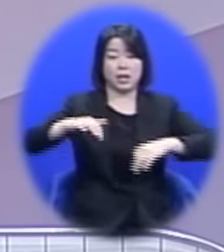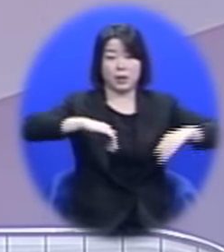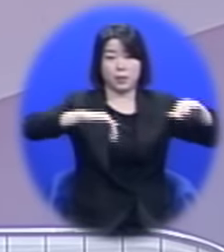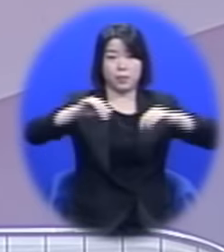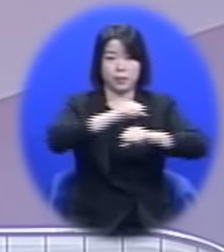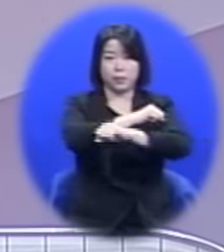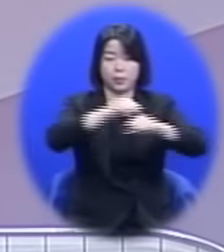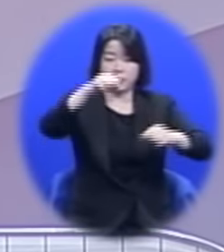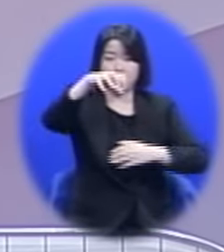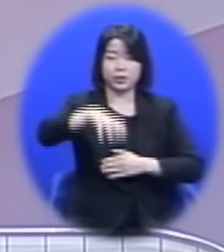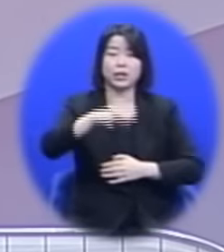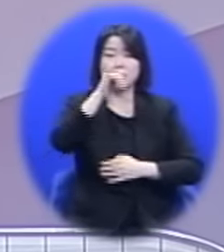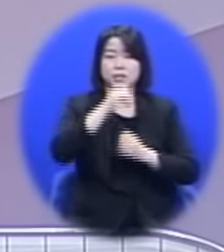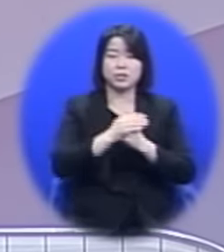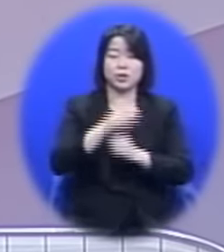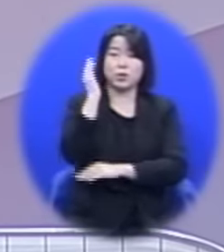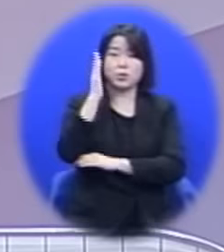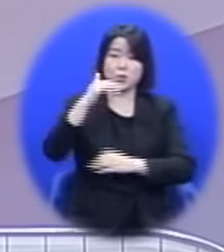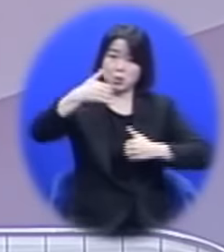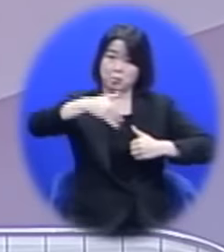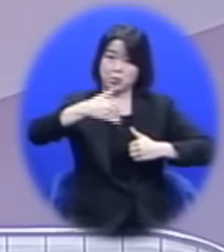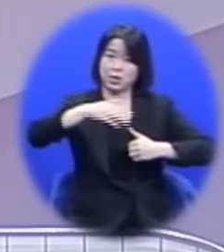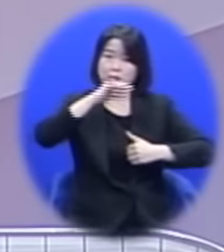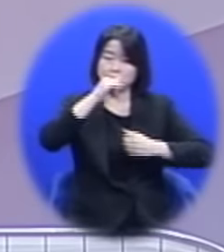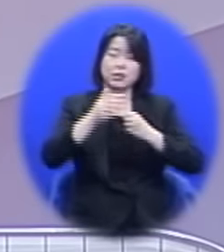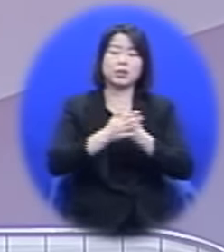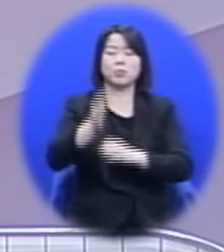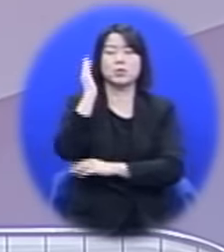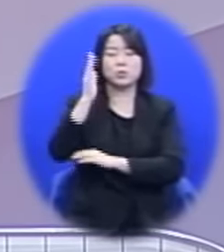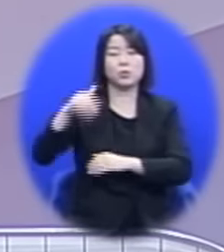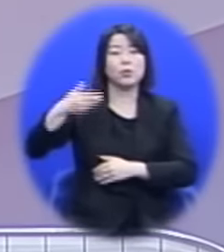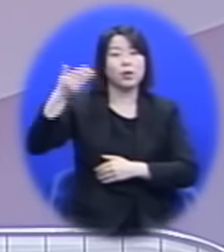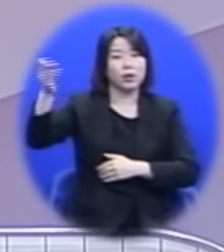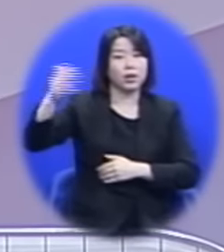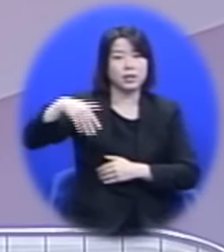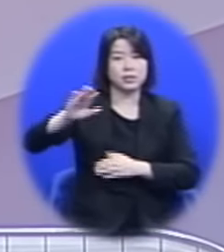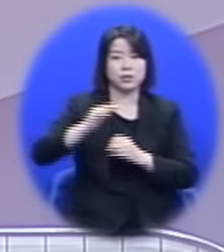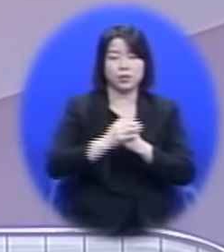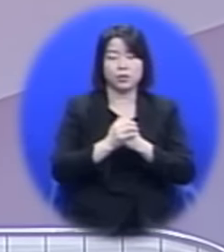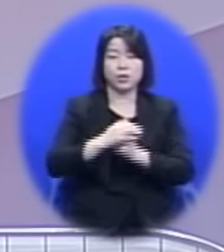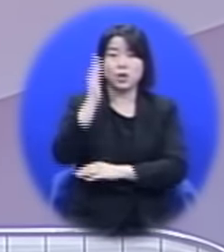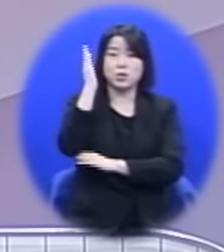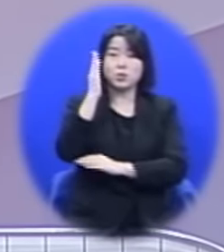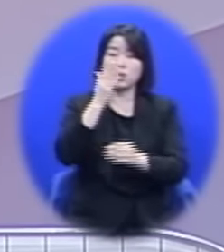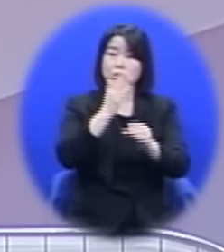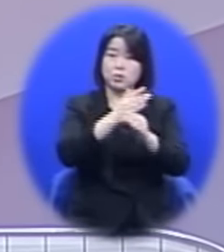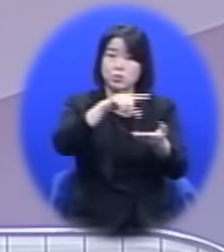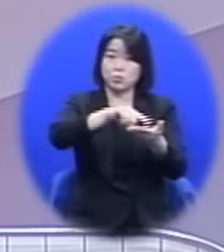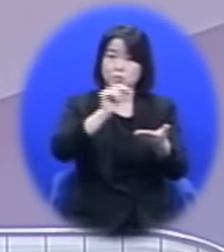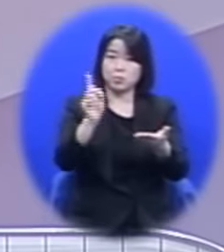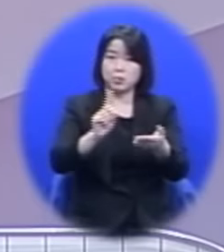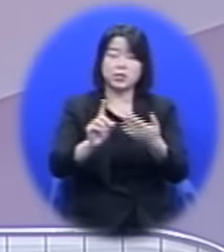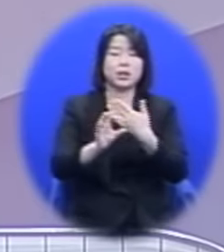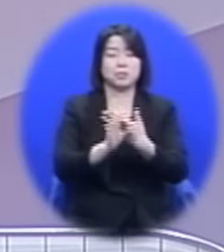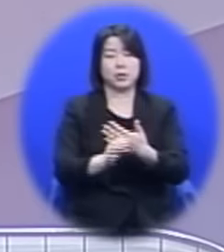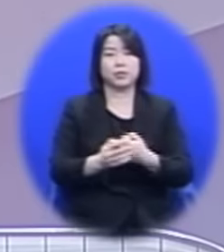있었습니다. 설교를 부탁받고 가서 설교를 했습니다. 설교의 요지는